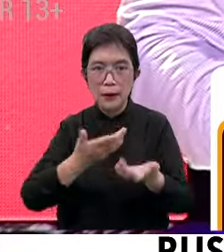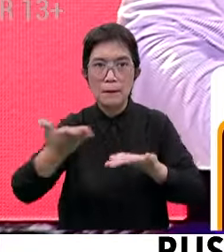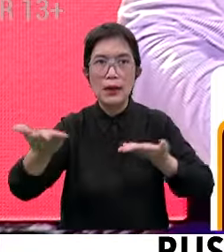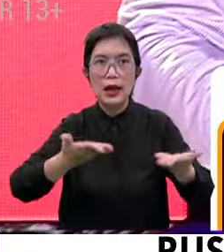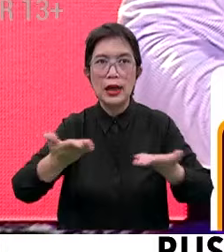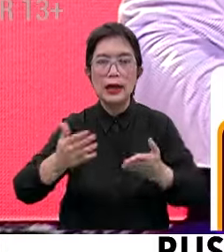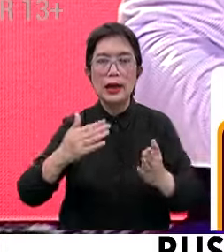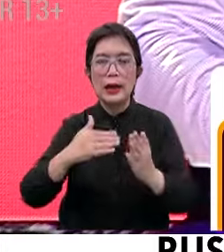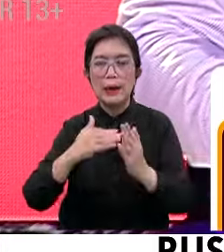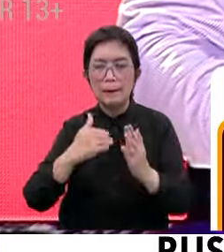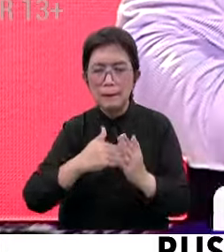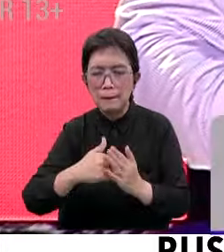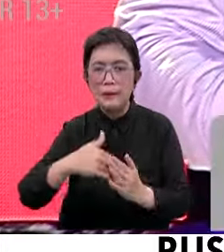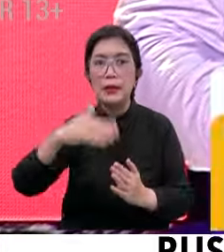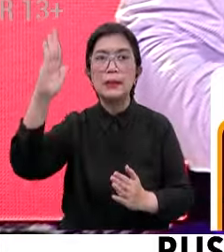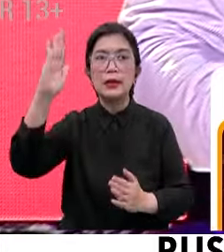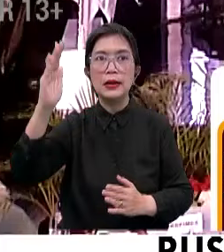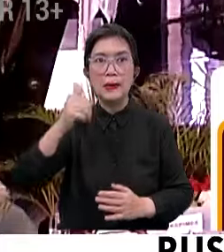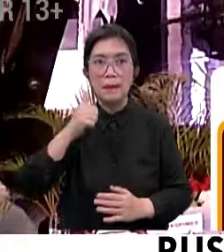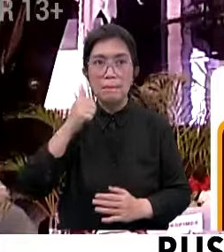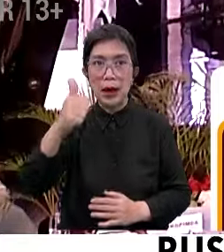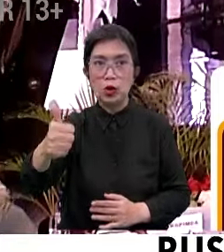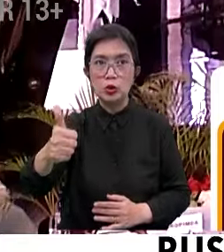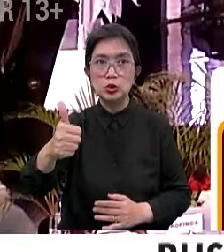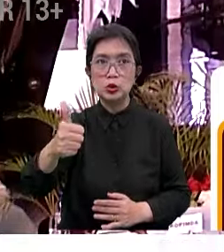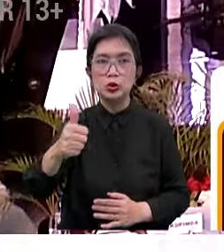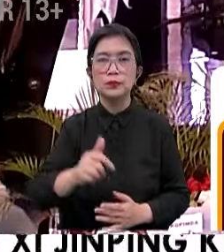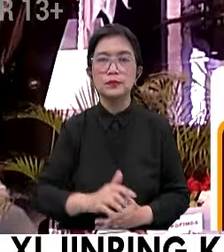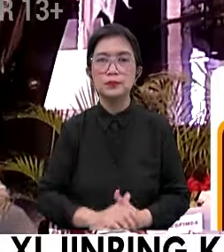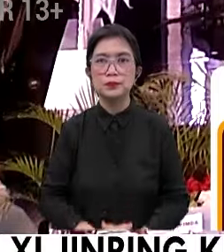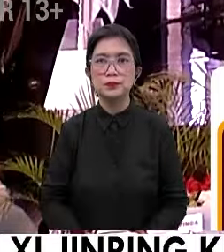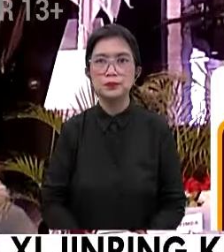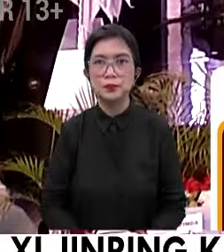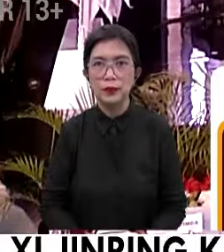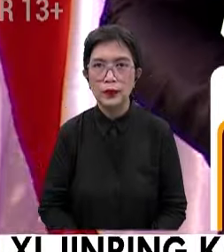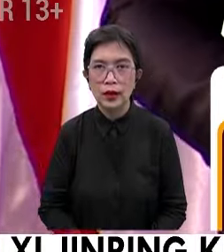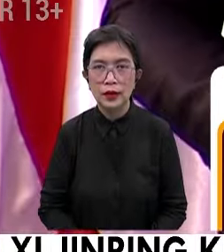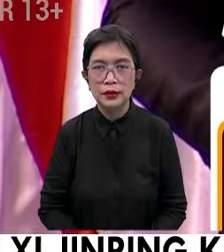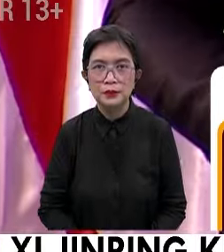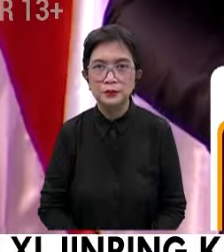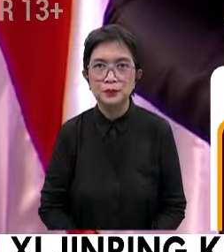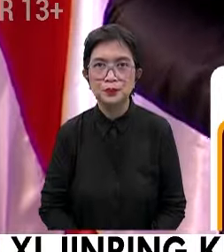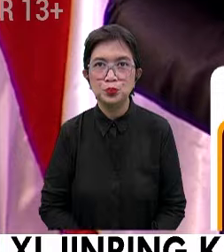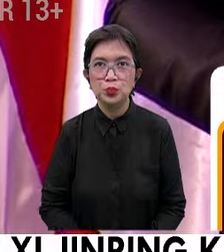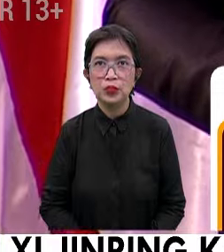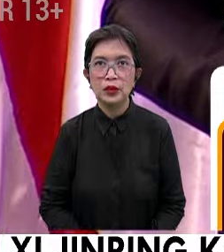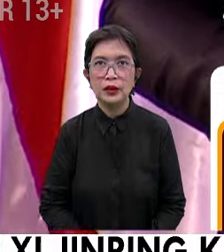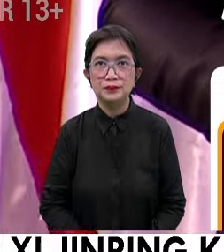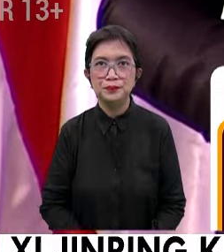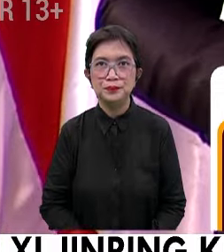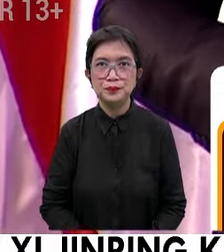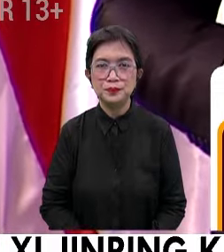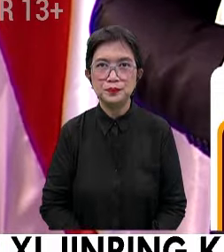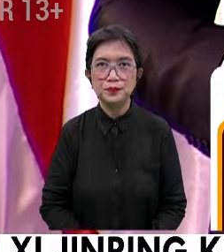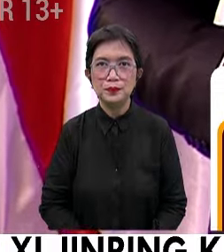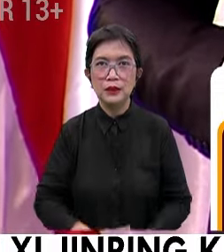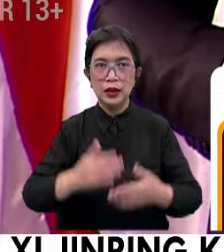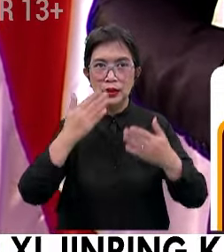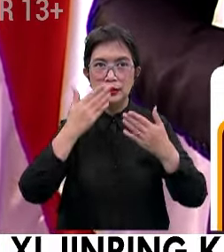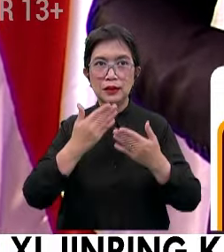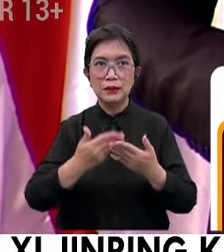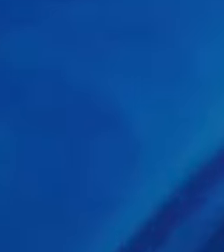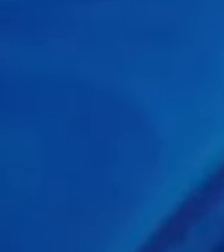lebih maksimal kepada waktunya mereka. Sudah habis Bapak, terima kasih. Terima kasih. Para pendukung, terima kasih